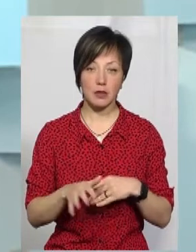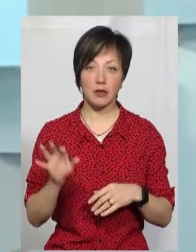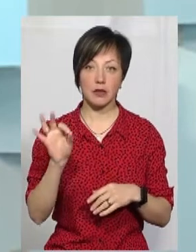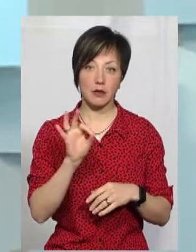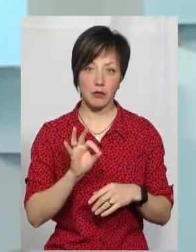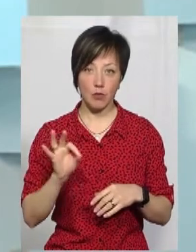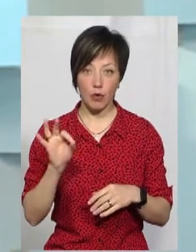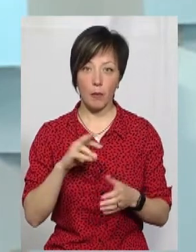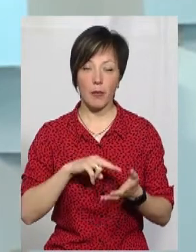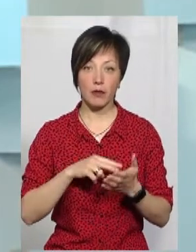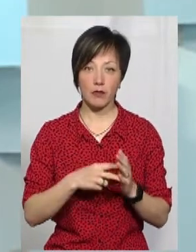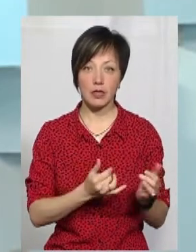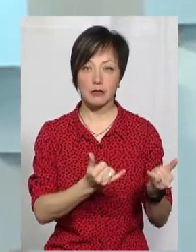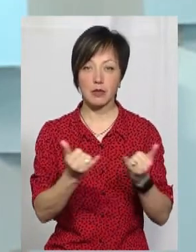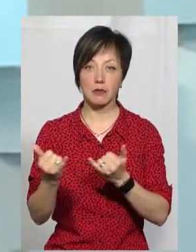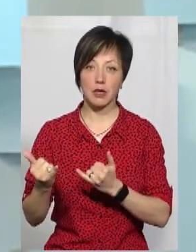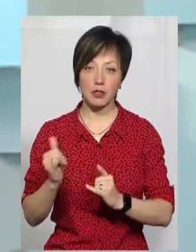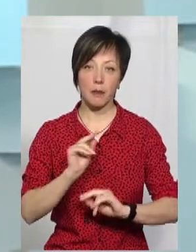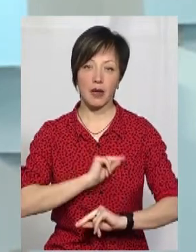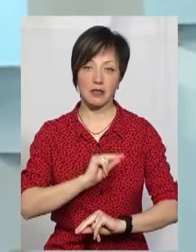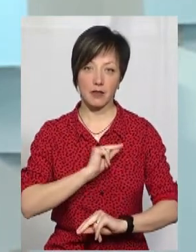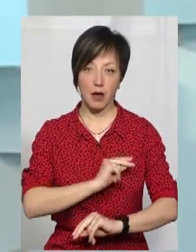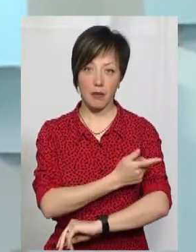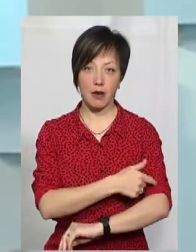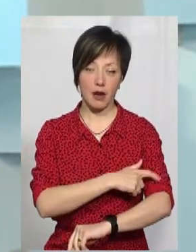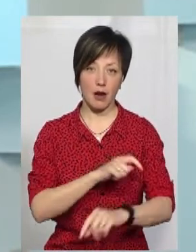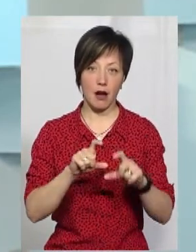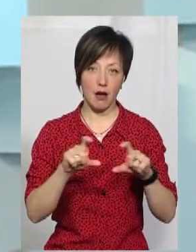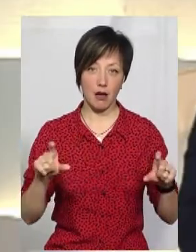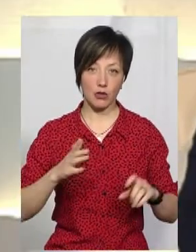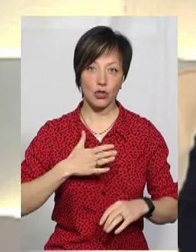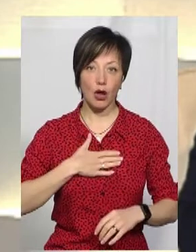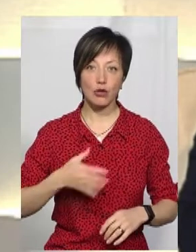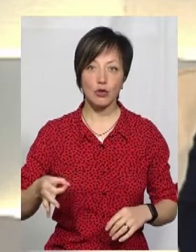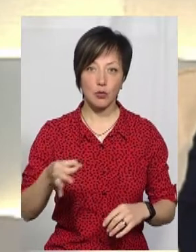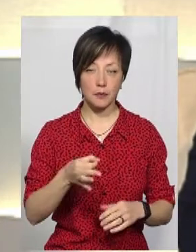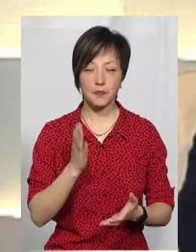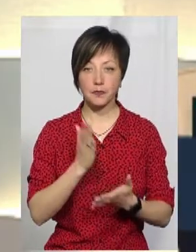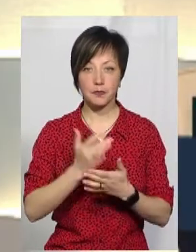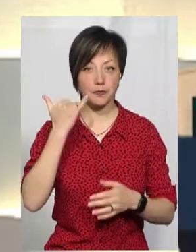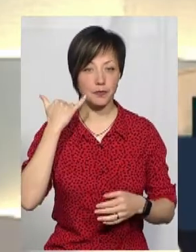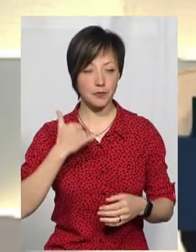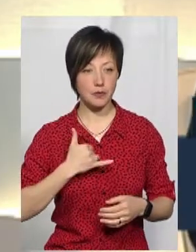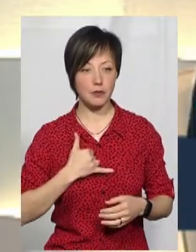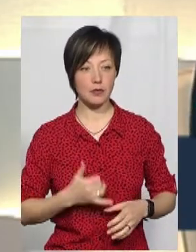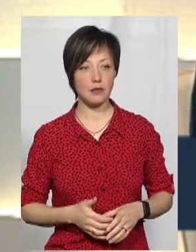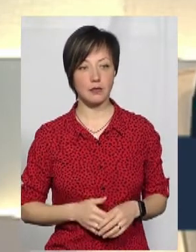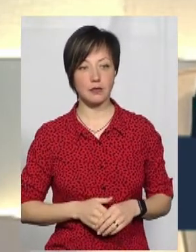саме планування і забезпечення кадровим потенціалом лікарні Хмельниччини. Маємо дзвінок. Ще